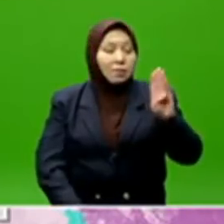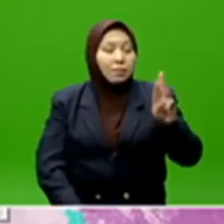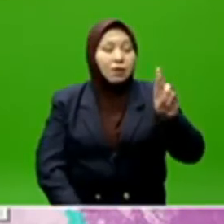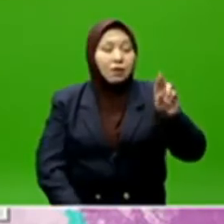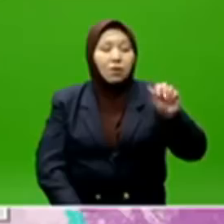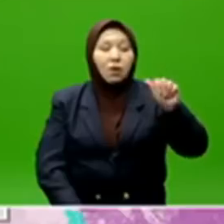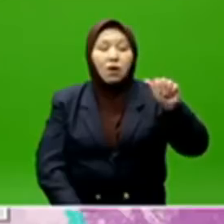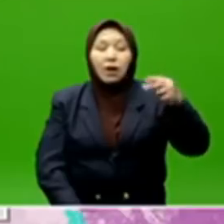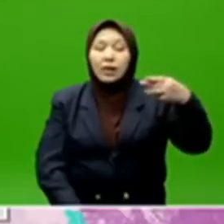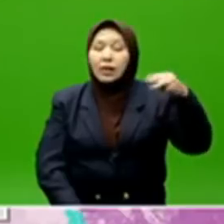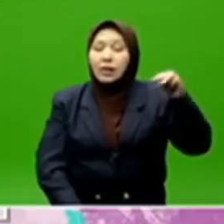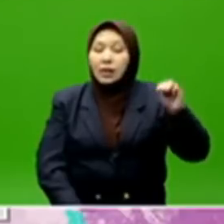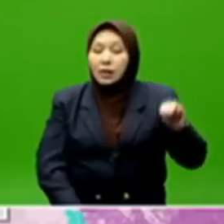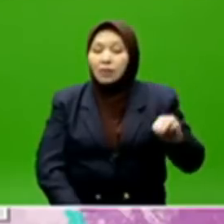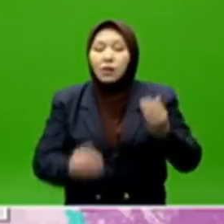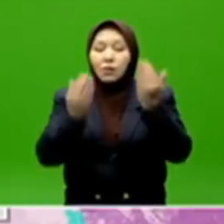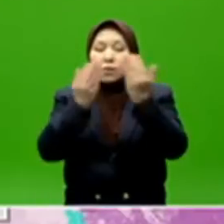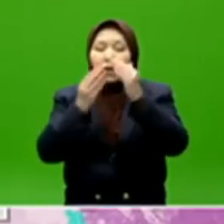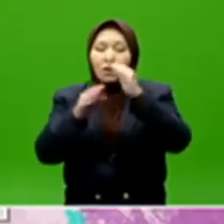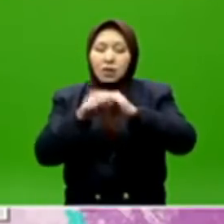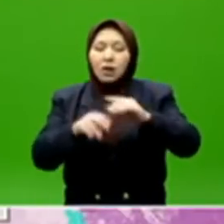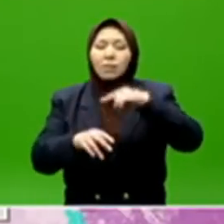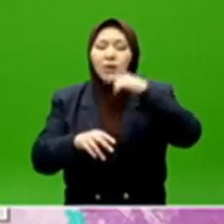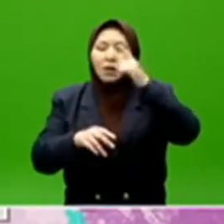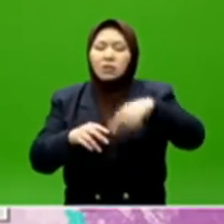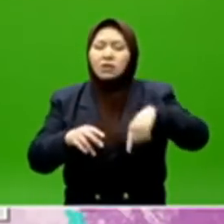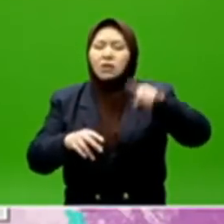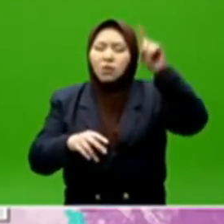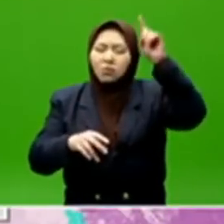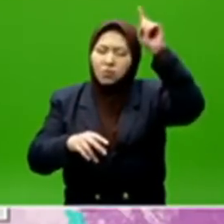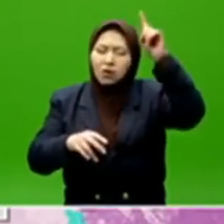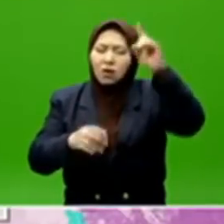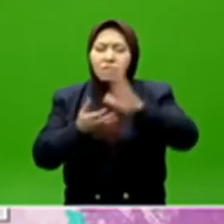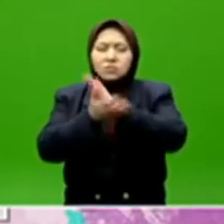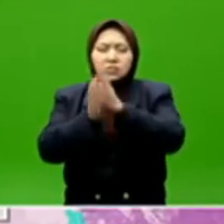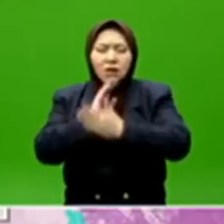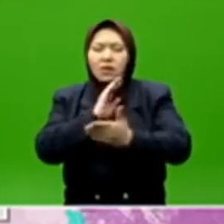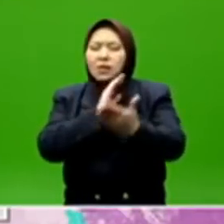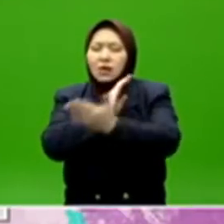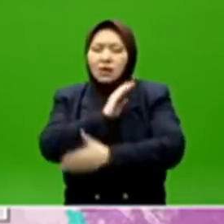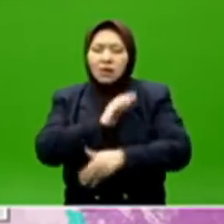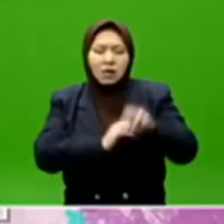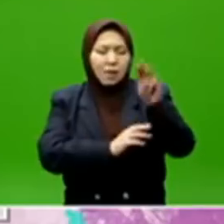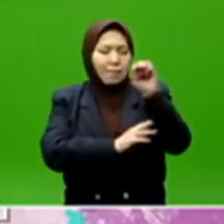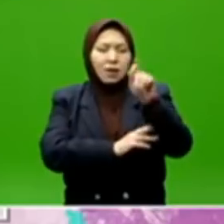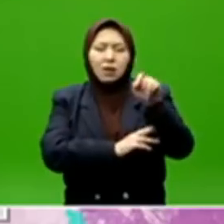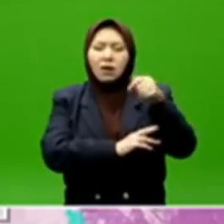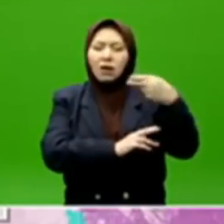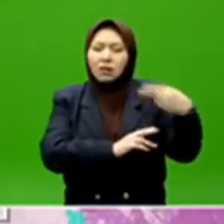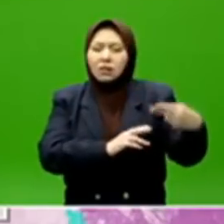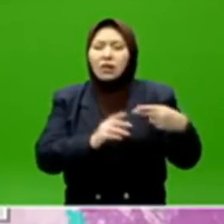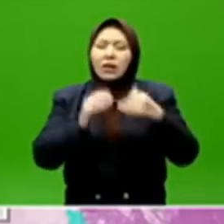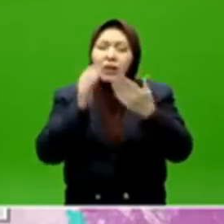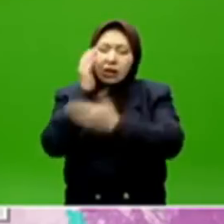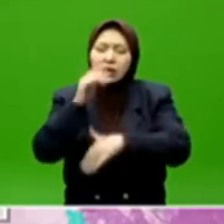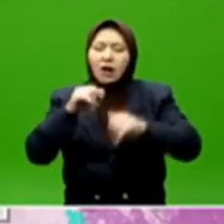إبراهيم رب اجعل هذا البلد آمنا